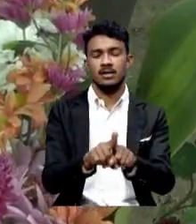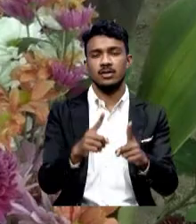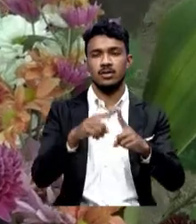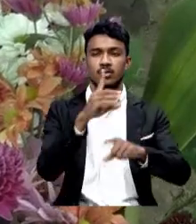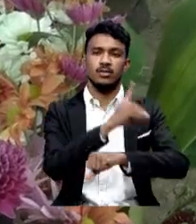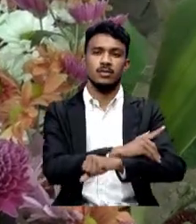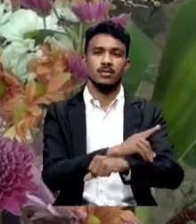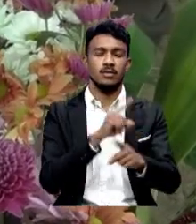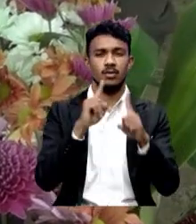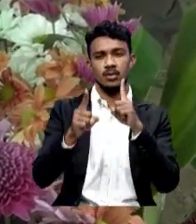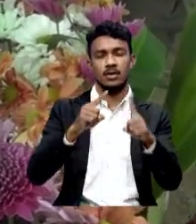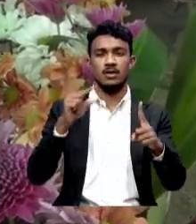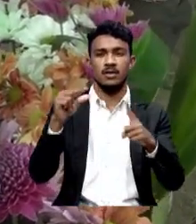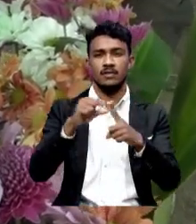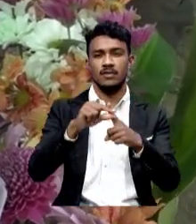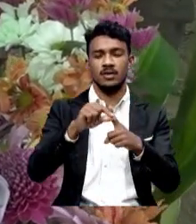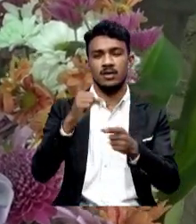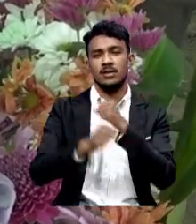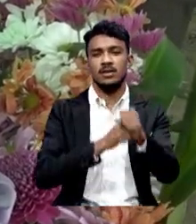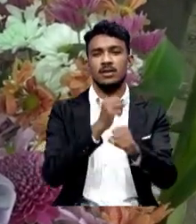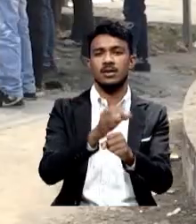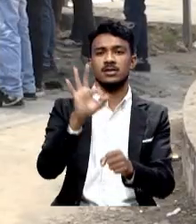historia tinansia ba kotok ne.